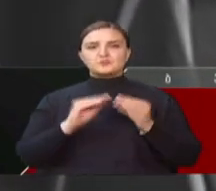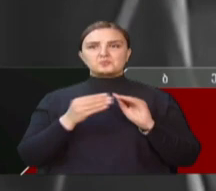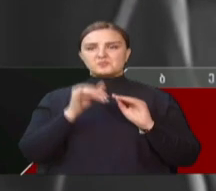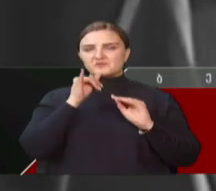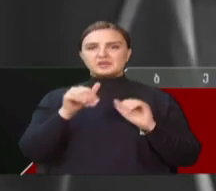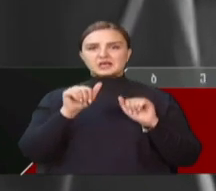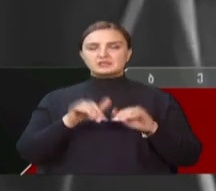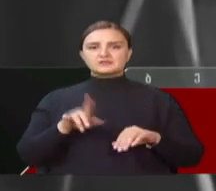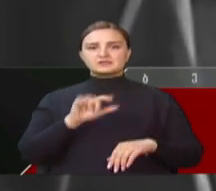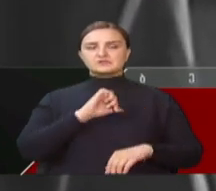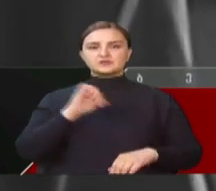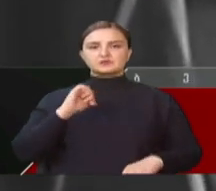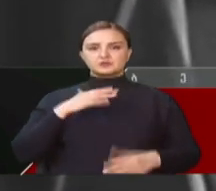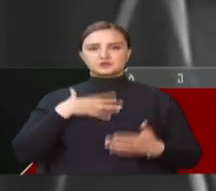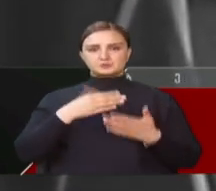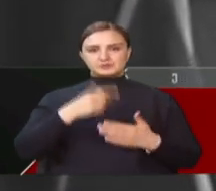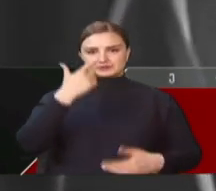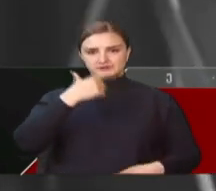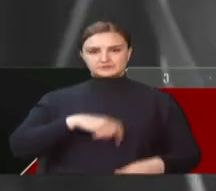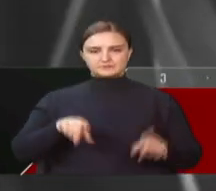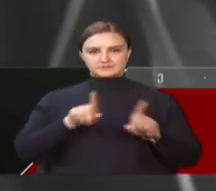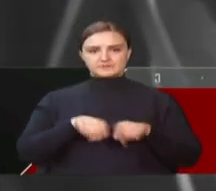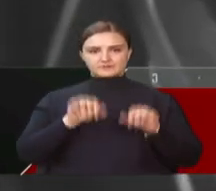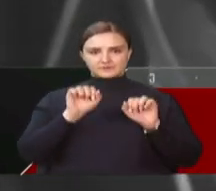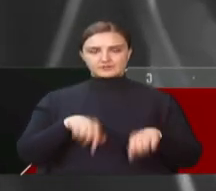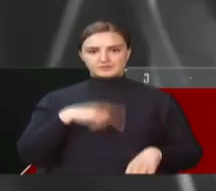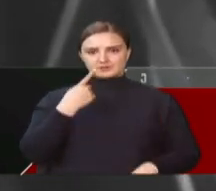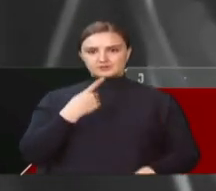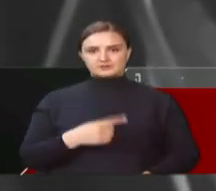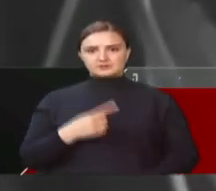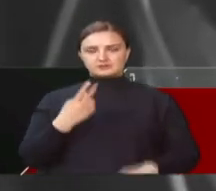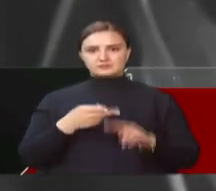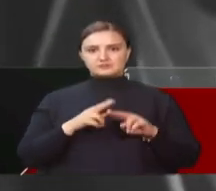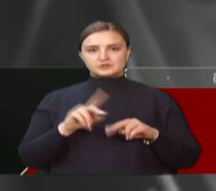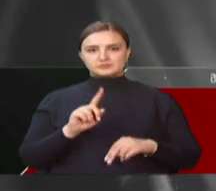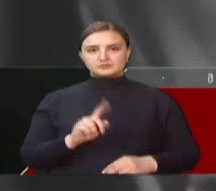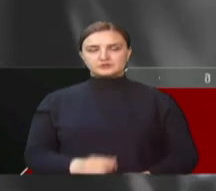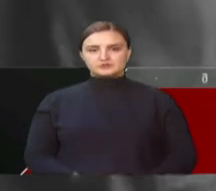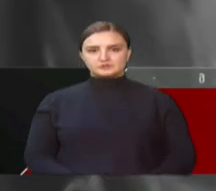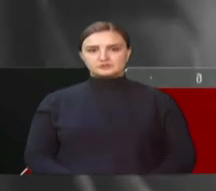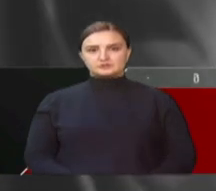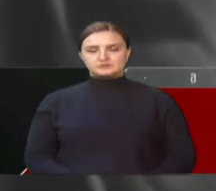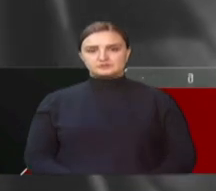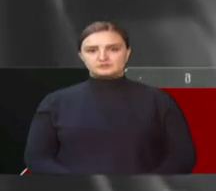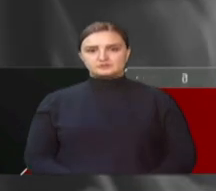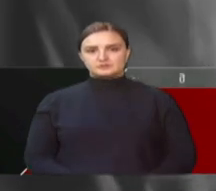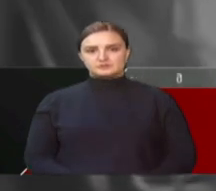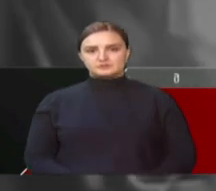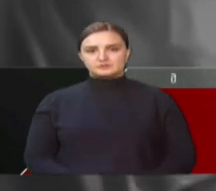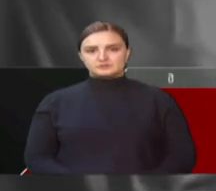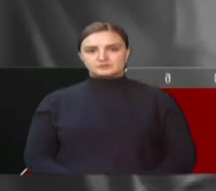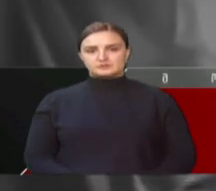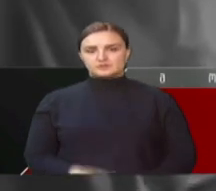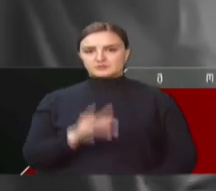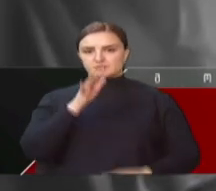გადაუწყვეტელია მოკლედ თვითონ ჩემი თავი ჯერ. აი ესე შეიძლება ითქვას. იმიტომ რომ ისეთ პერიოდში ვარ